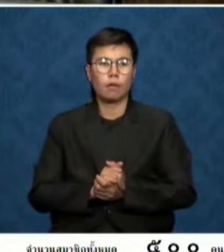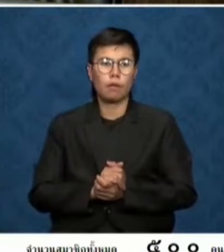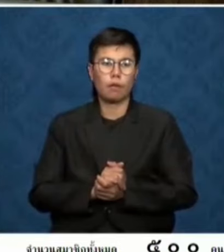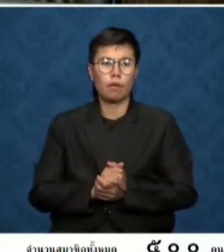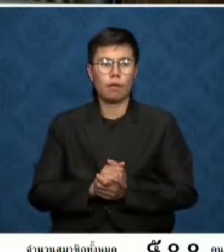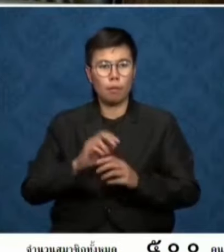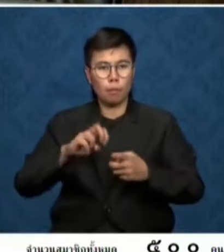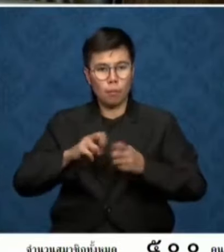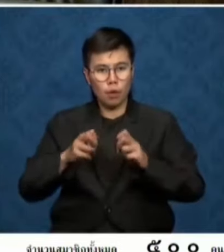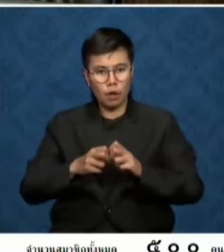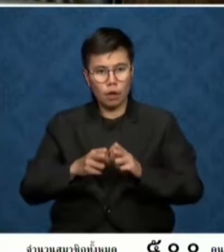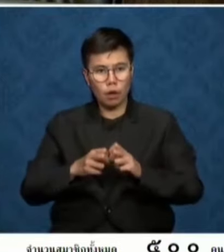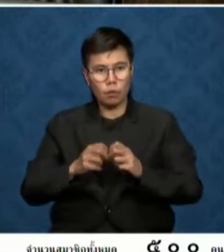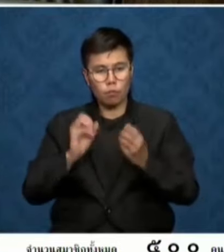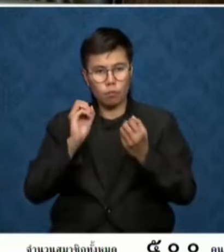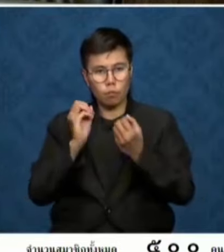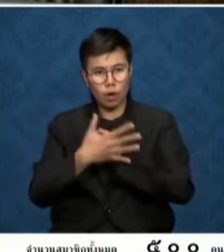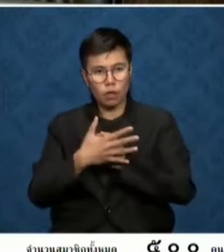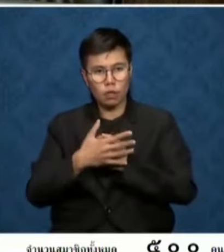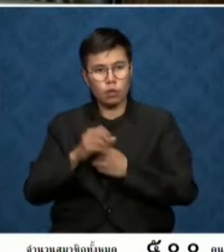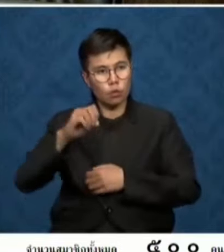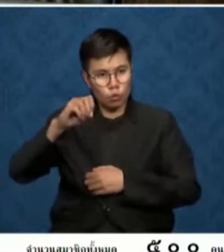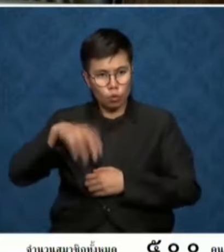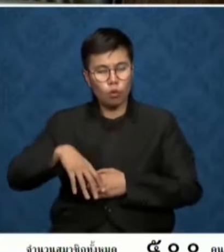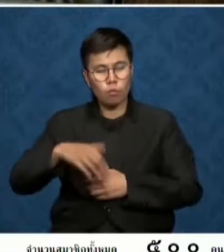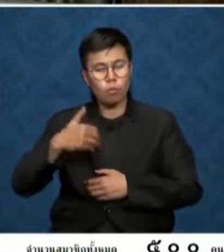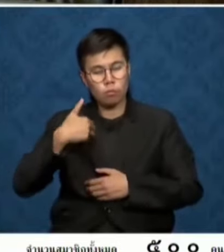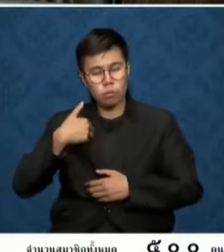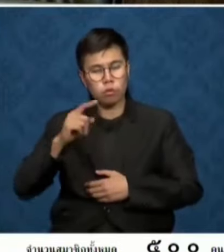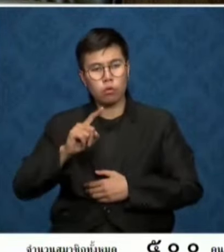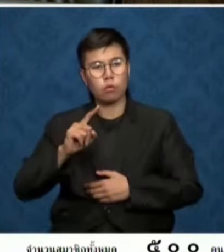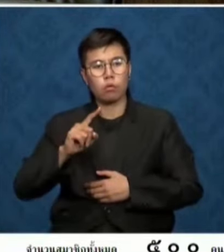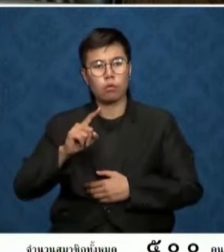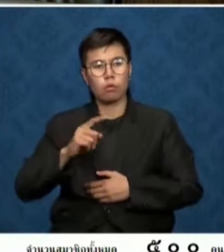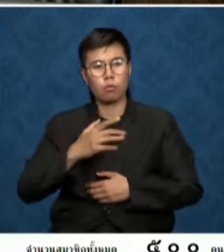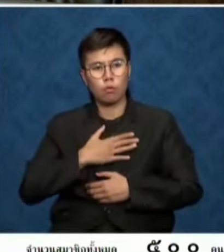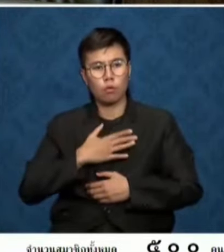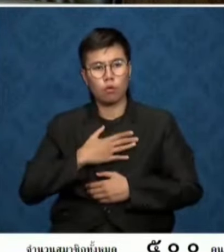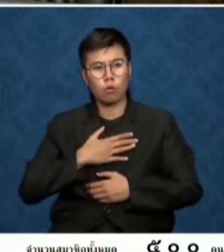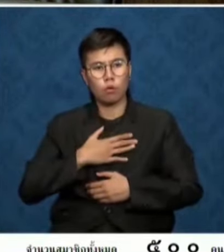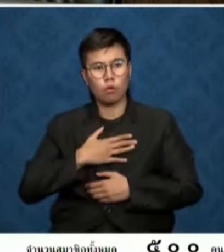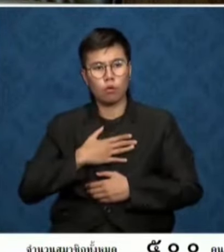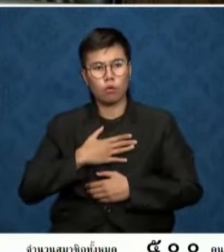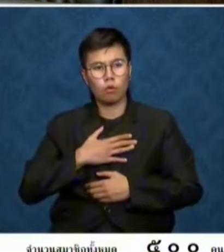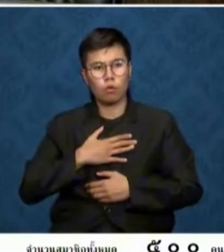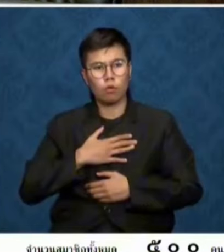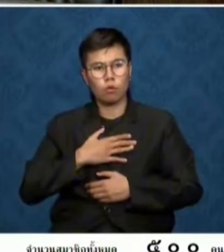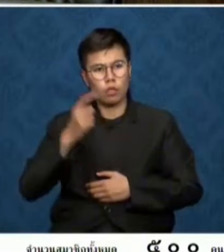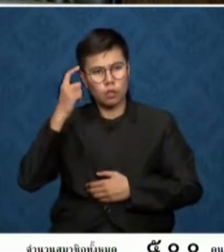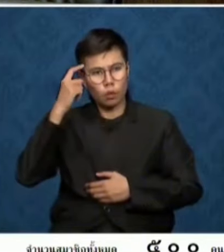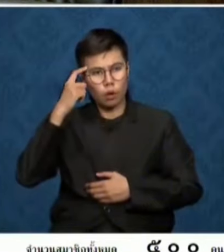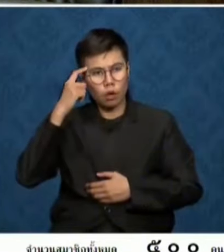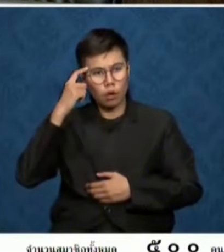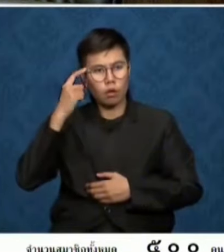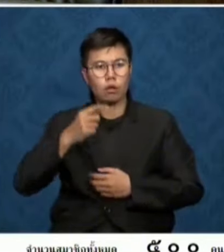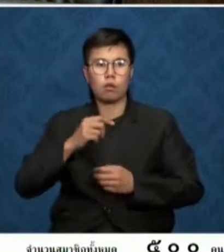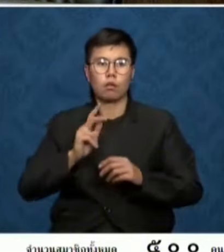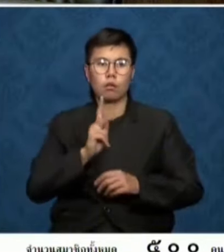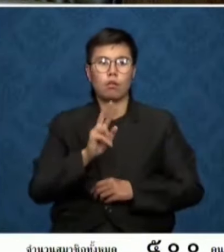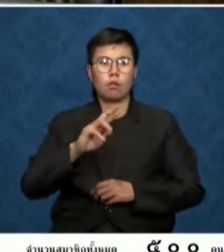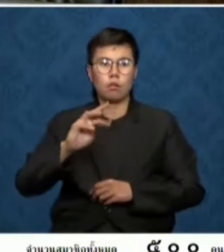เพื่อปัญหาที่ผลไม้ตกต่ำอันนี้ต้องกราบเรียนว่าผมเห็นมองแล้วกรมการค้าภายในนั้นน่าจะมีการ